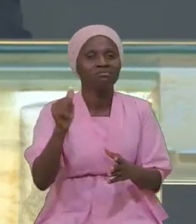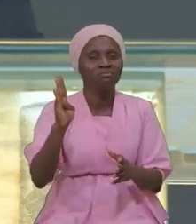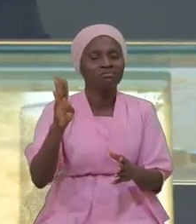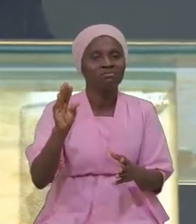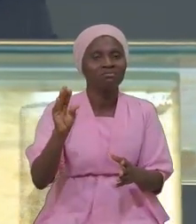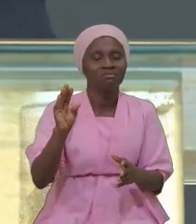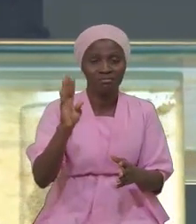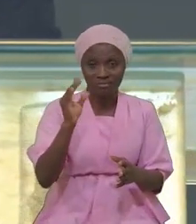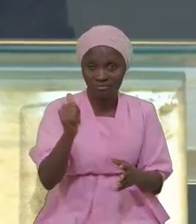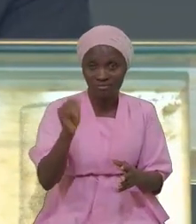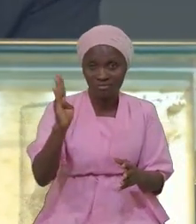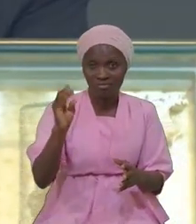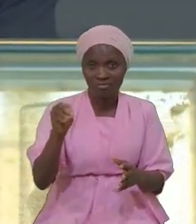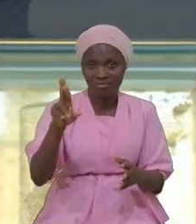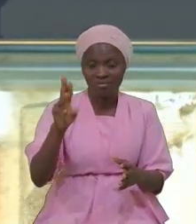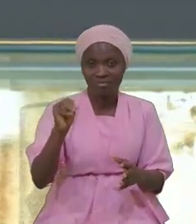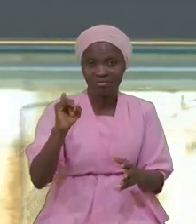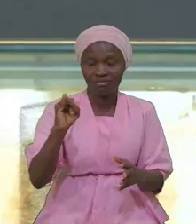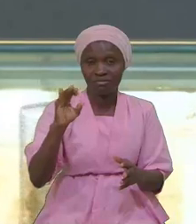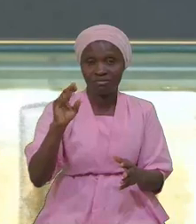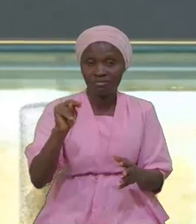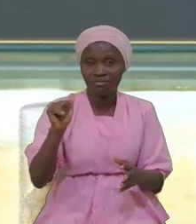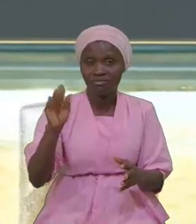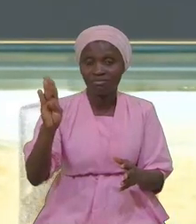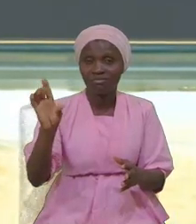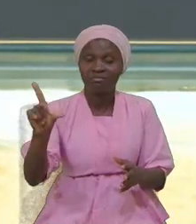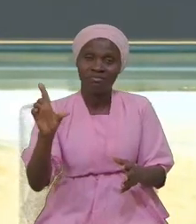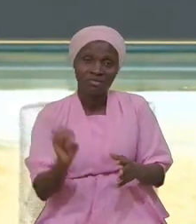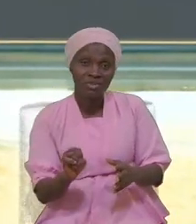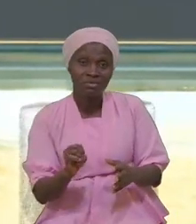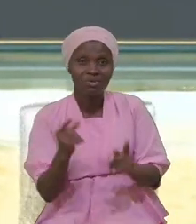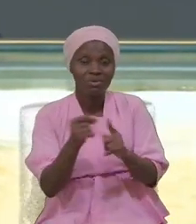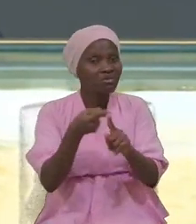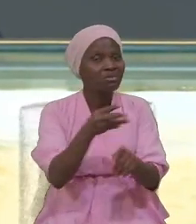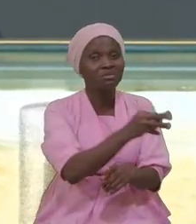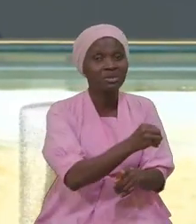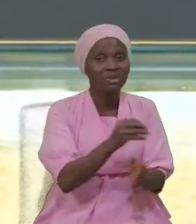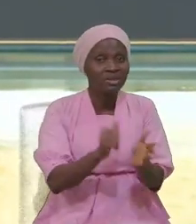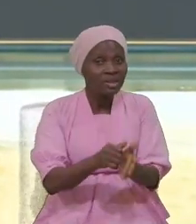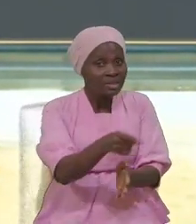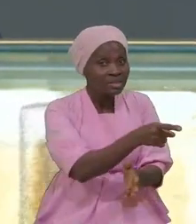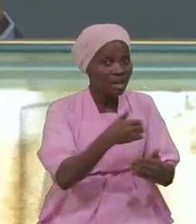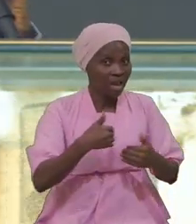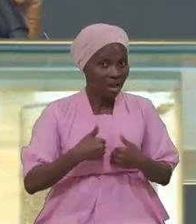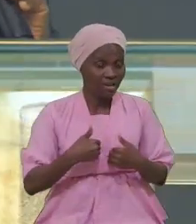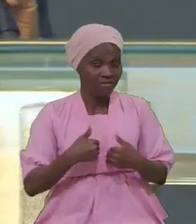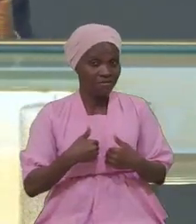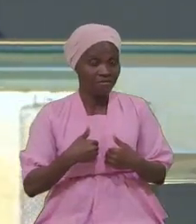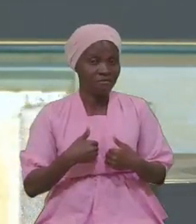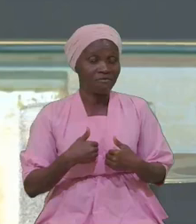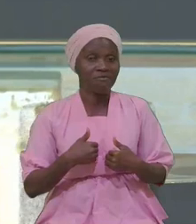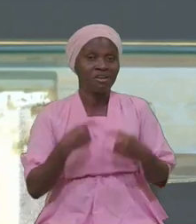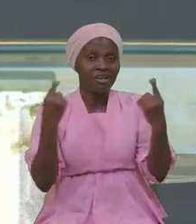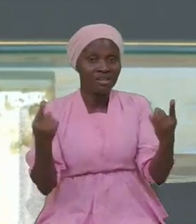leur bouche? Pouvez-vous imaginer avoir un partenaire de péché au-dehors là-bas avec